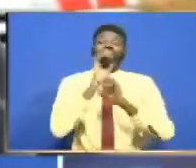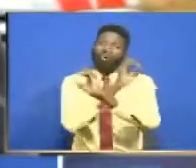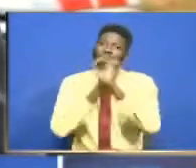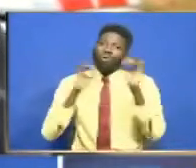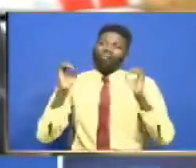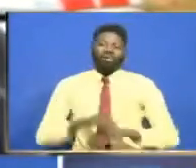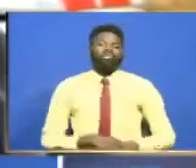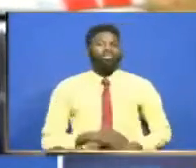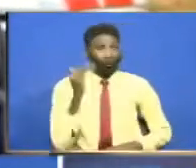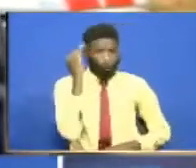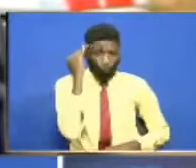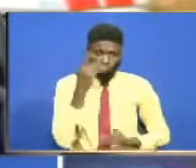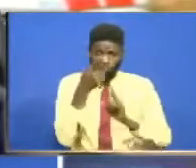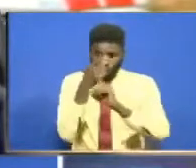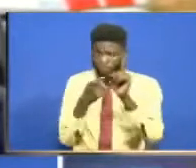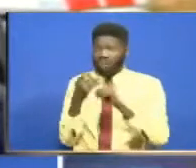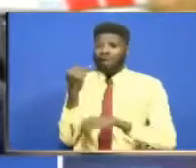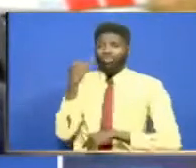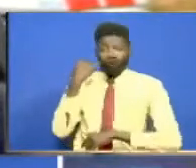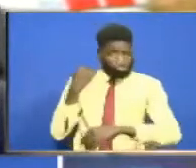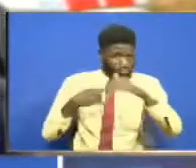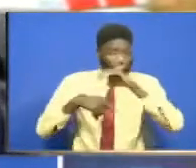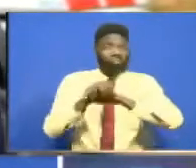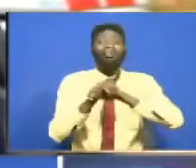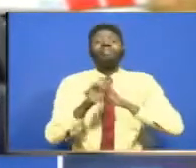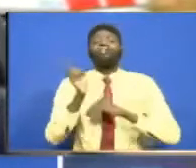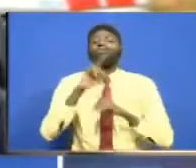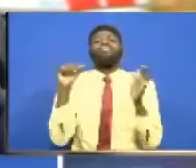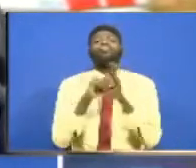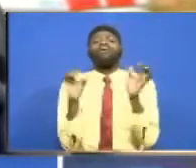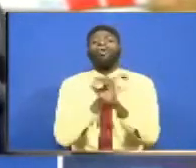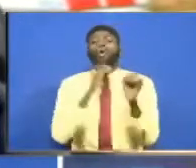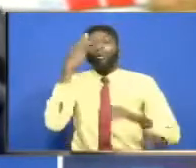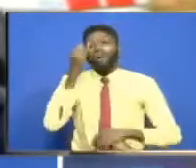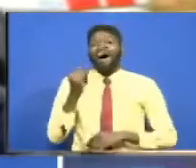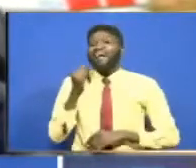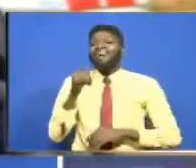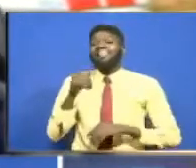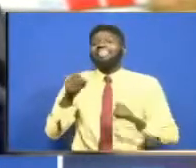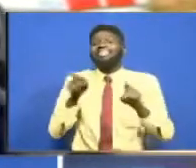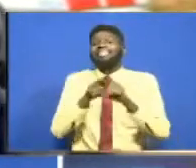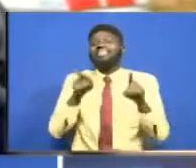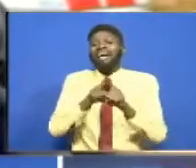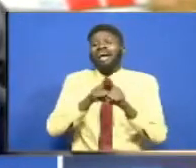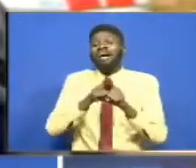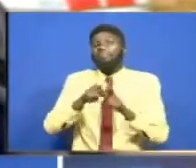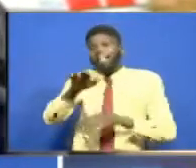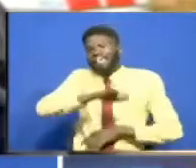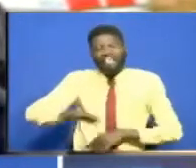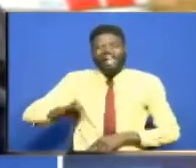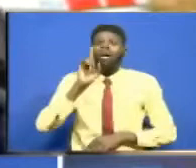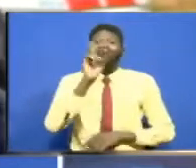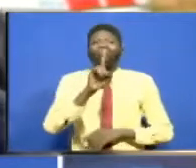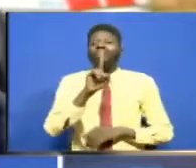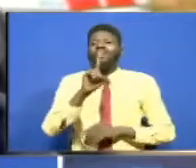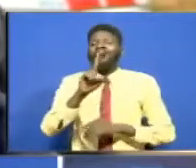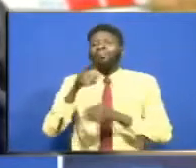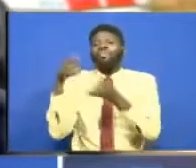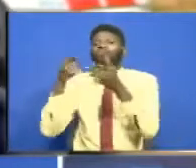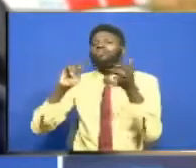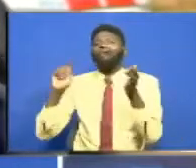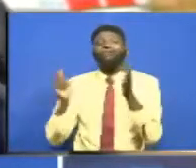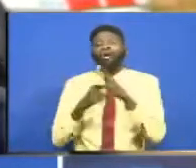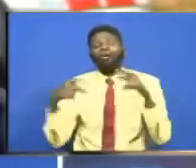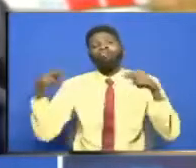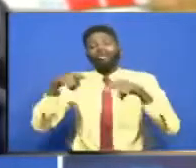Nakuru kuingia county ya Nairobi haina shida sababu imetegwa kama zone moja. Lakini sasa kufika hapa nimekuta roadblock tumezuiwa na ile